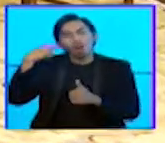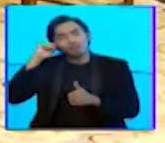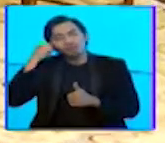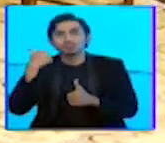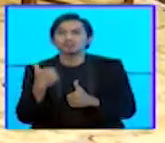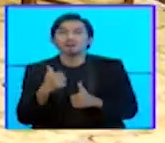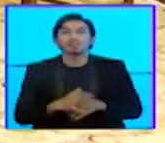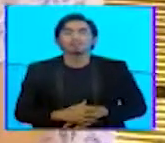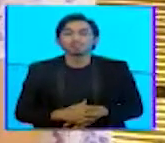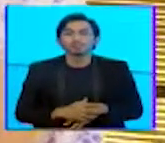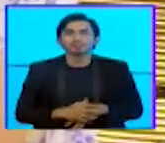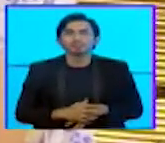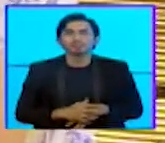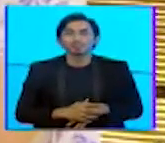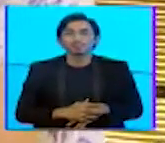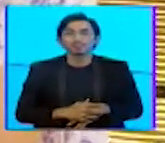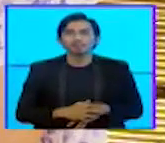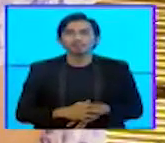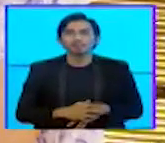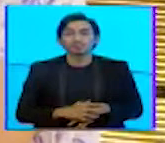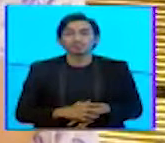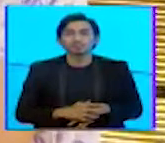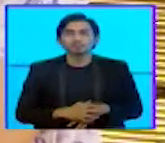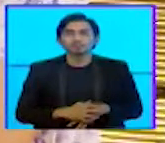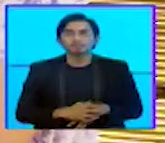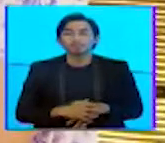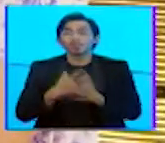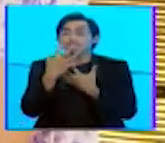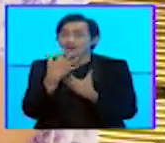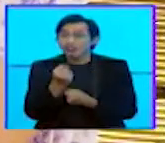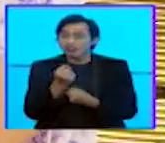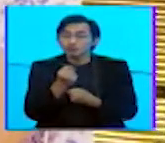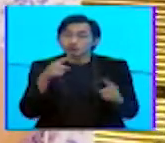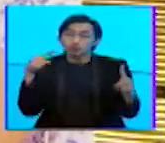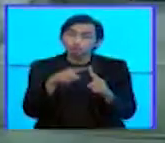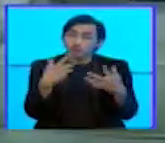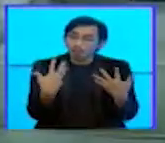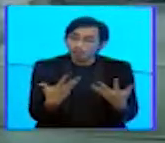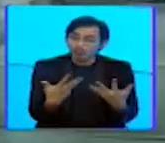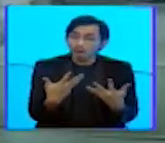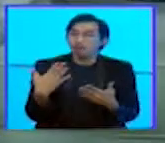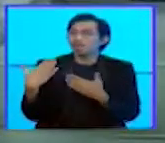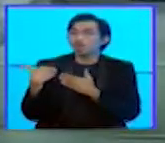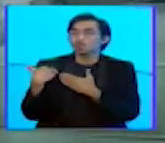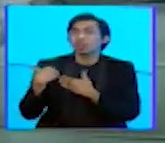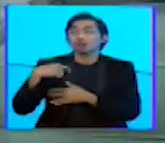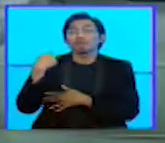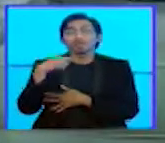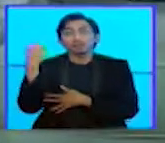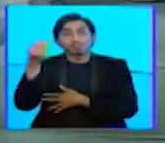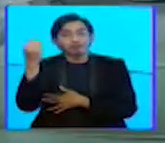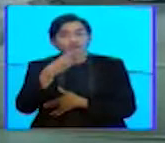upaya dilakukan untuk kembali membangkitkan dunia pariwisata kita. Ini salah satunya ada terobosan kampanye Work and School from